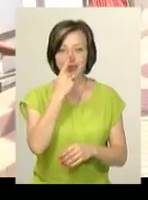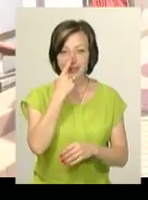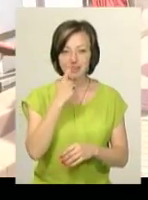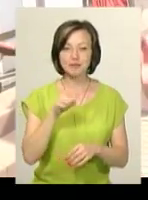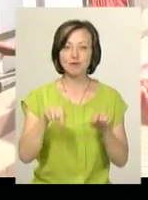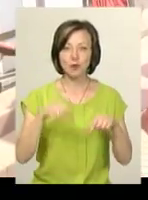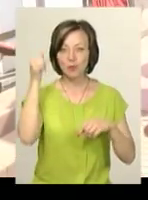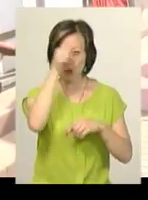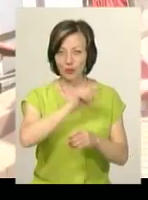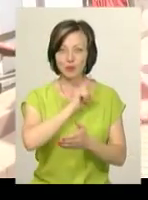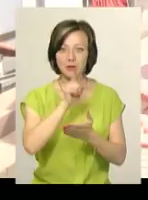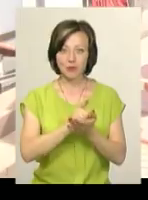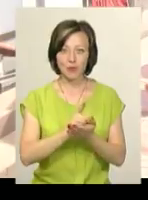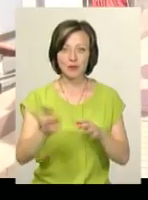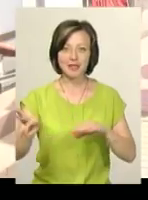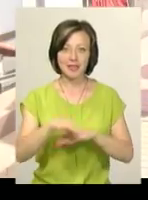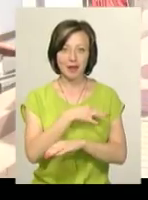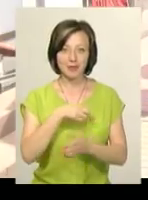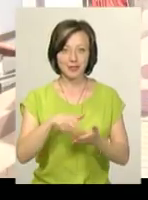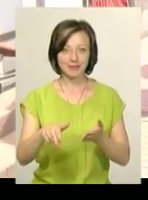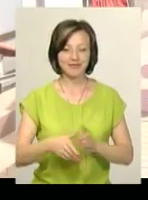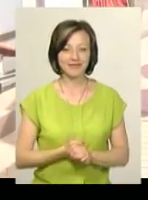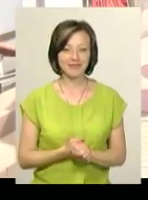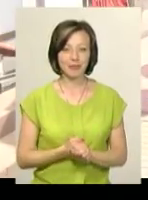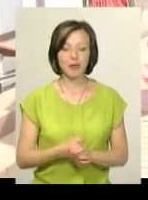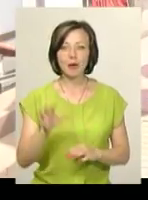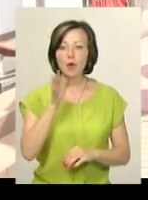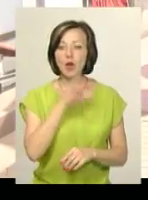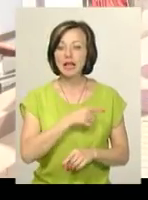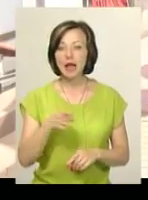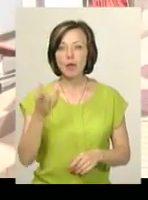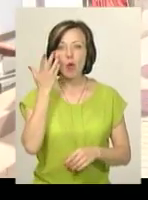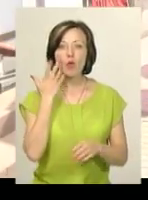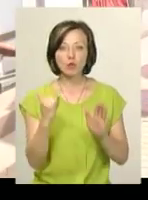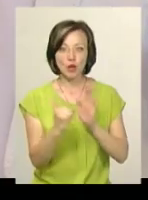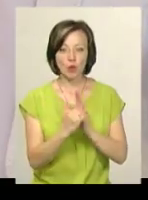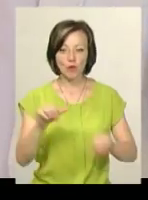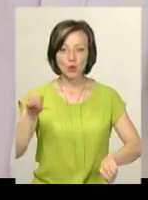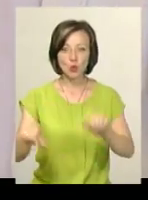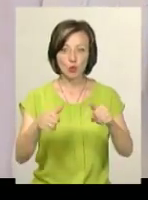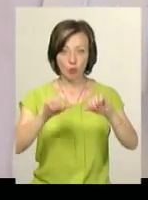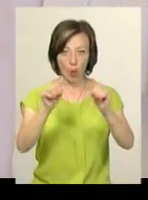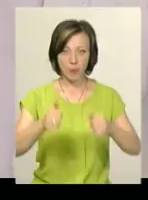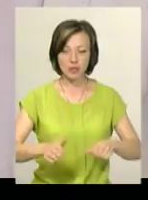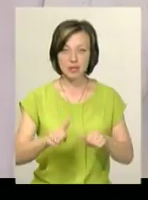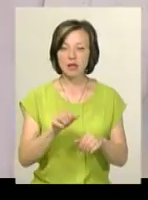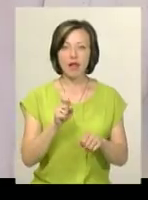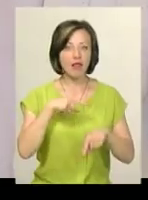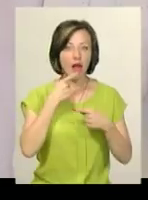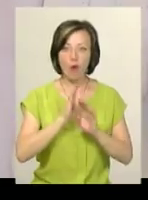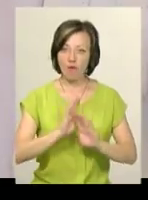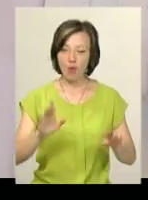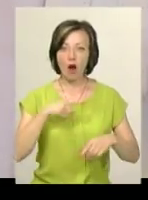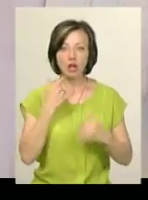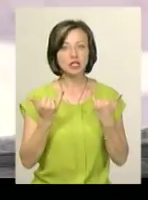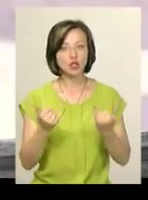вона в цьому році обов'язково вийде заміж. Про терміни, коли у Хмельницькому встановлять скульптурну композицію, Андрій Олесь не говорить.